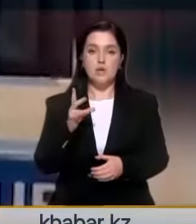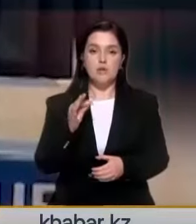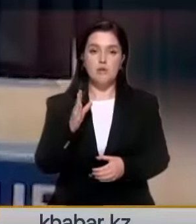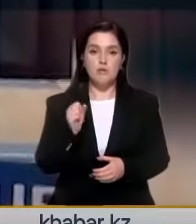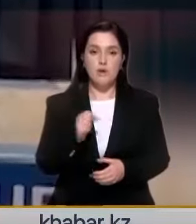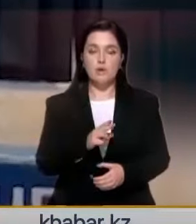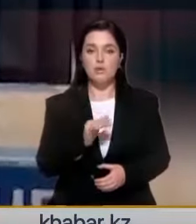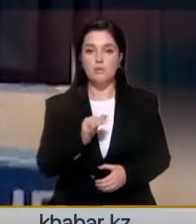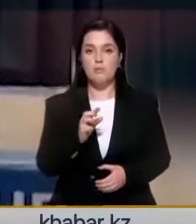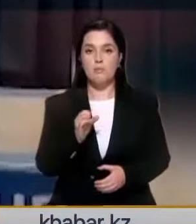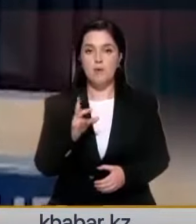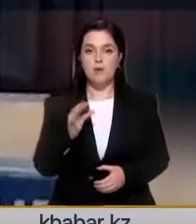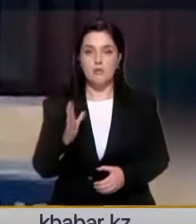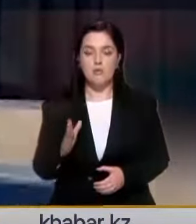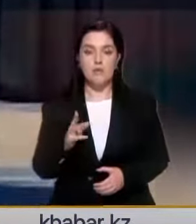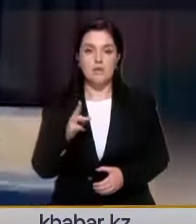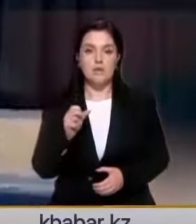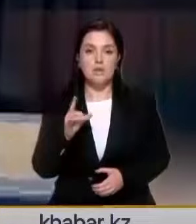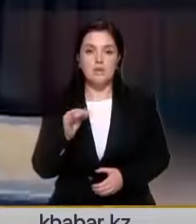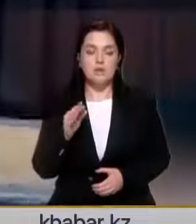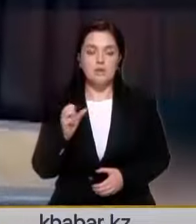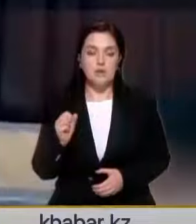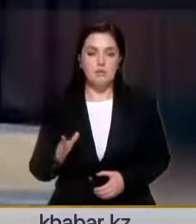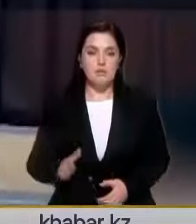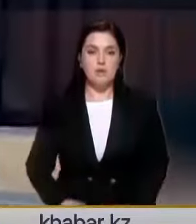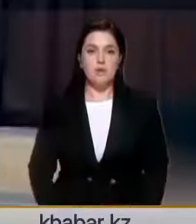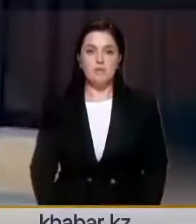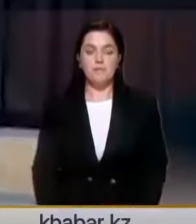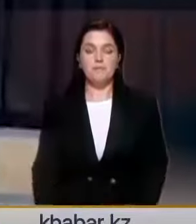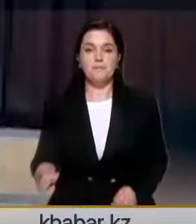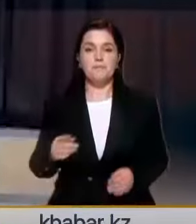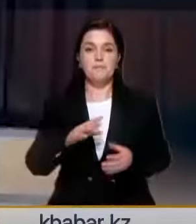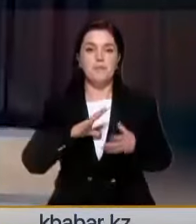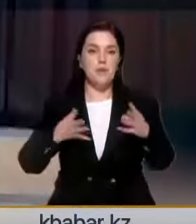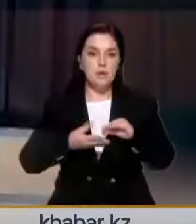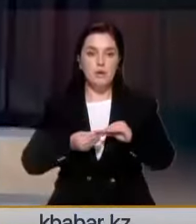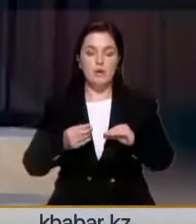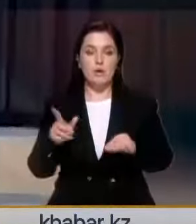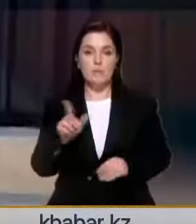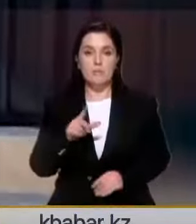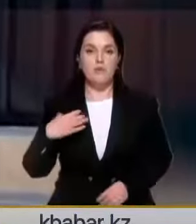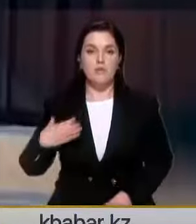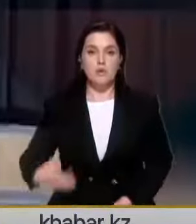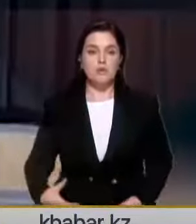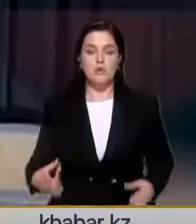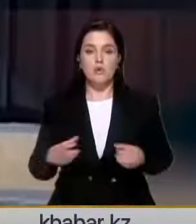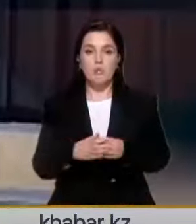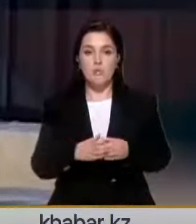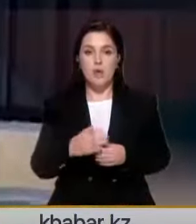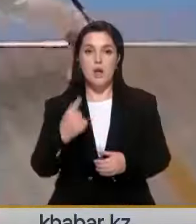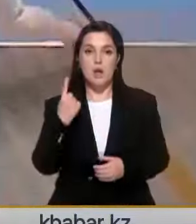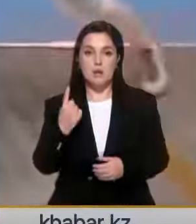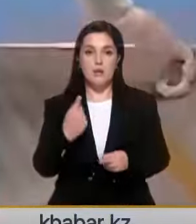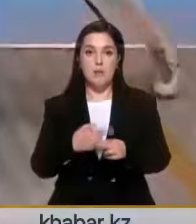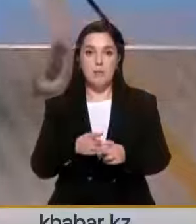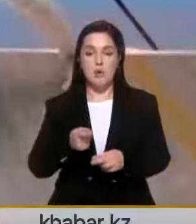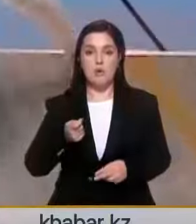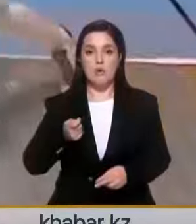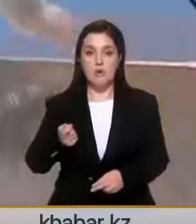курбановым ярлыком сирта и Вадимом шарла имом отмечу исход поединка с французской командой решил один укол нанесённый в